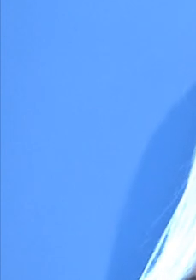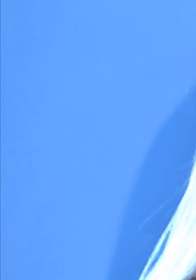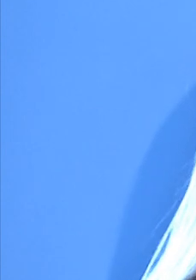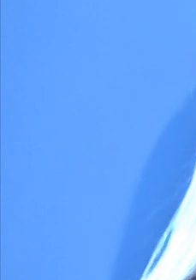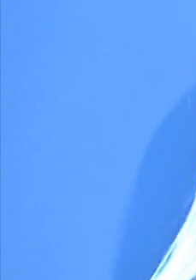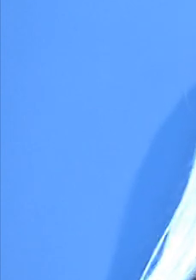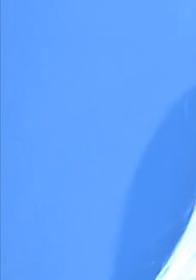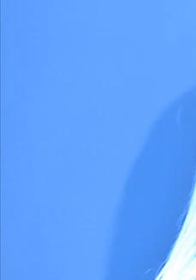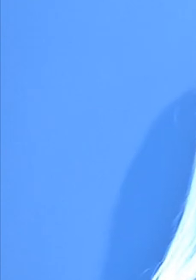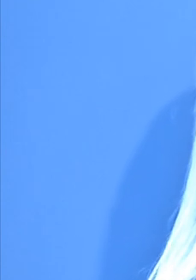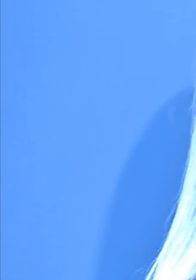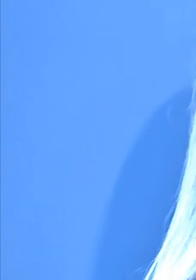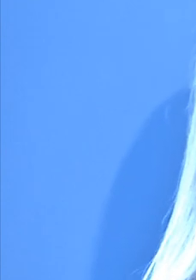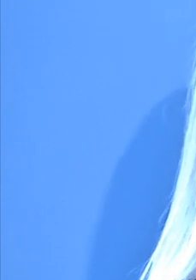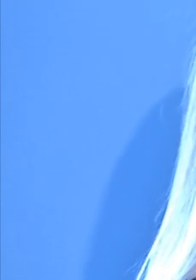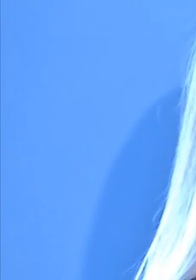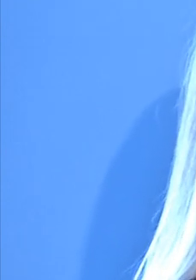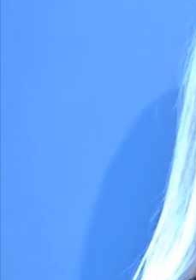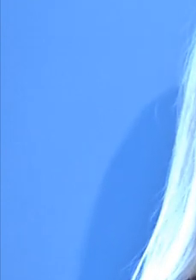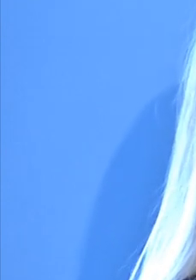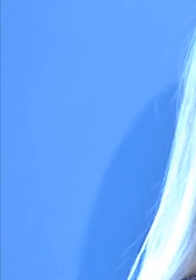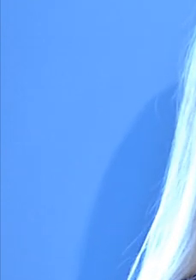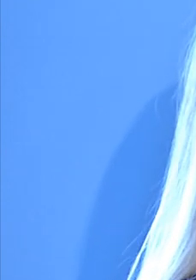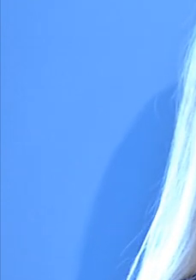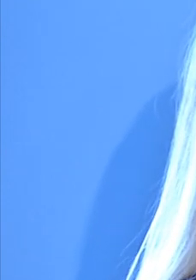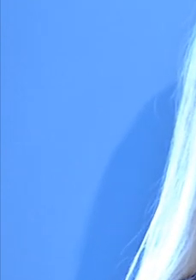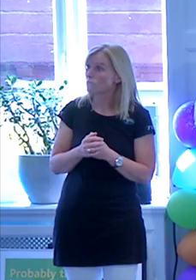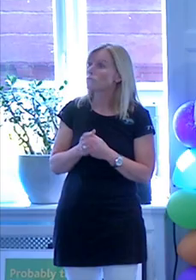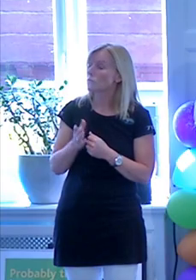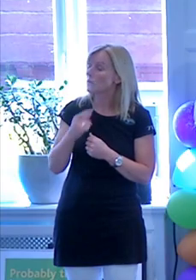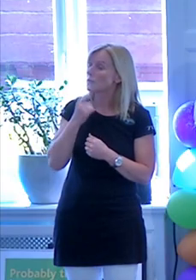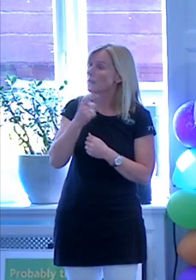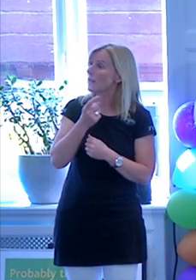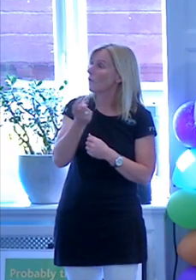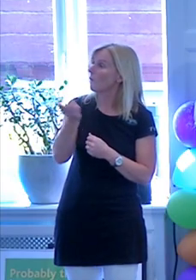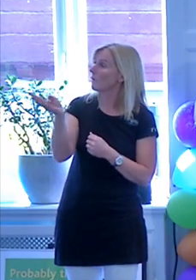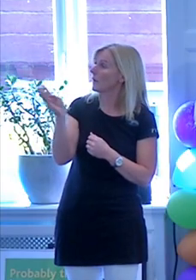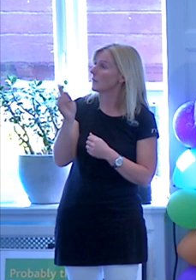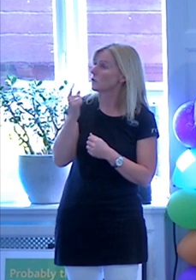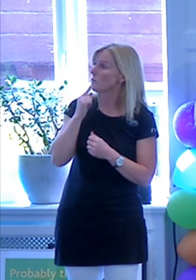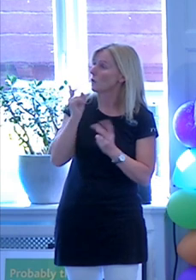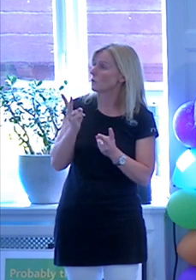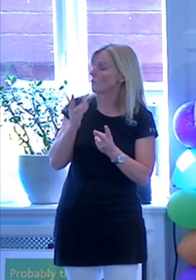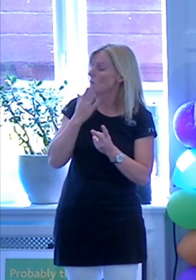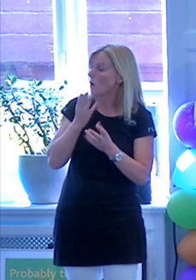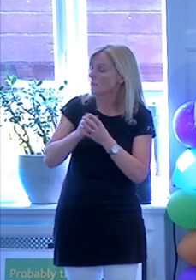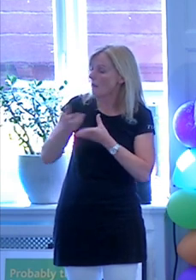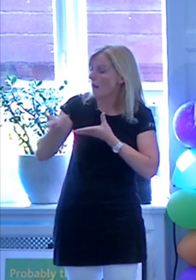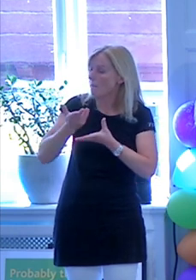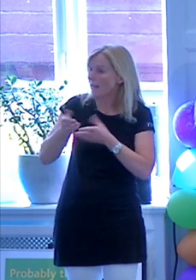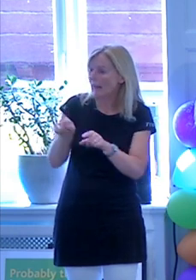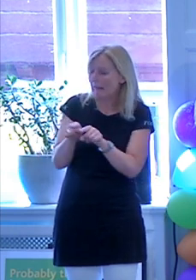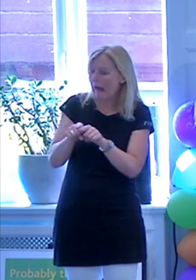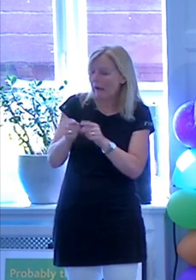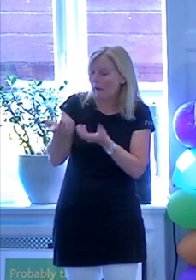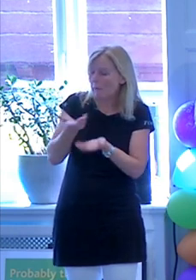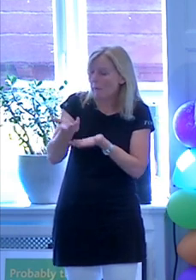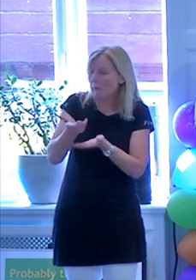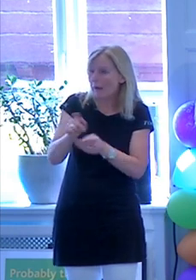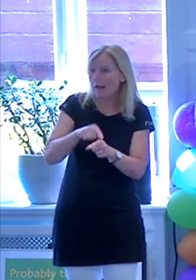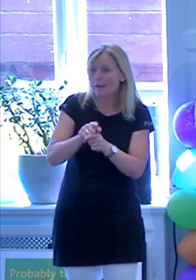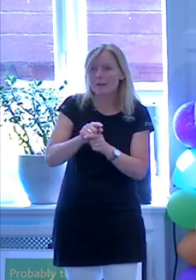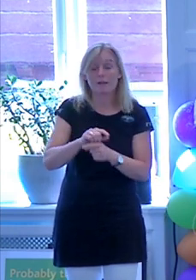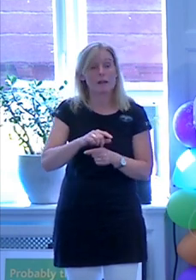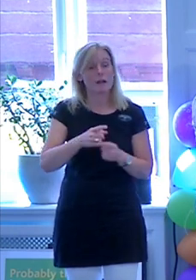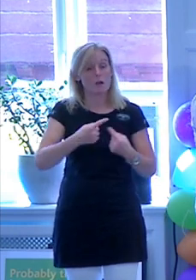behöver vi. Ja, vad säger ni som hör om det här samarbetet när man har så nära i kontaktytorna? De här